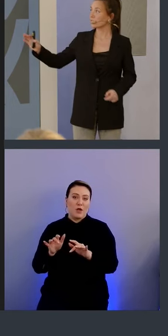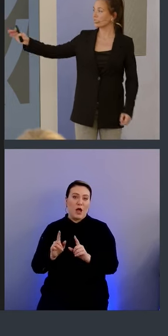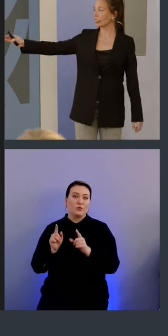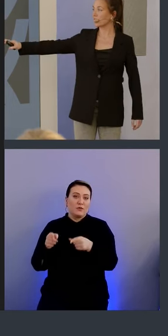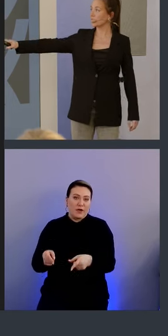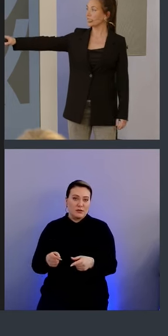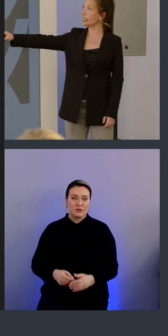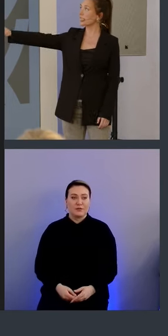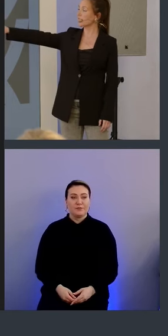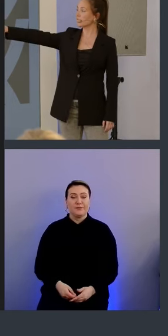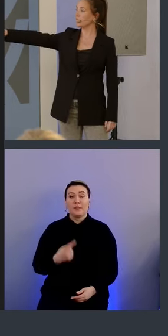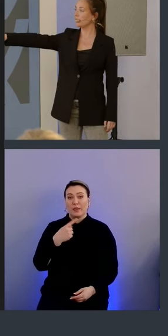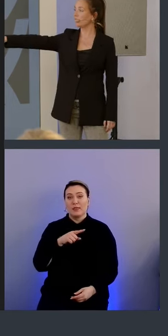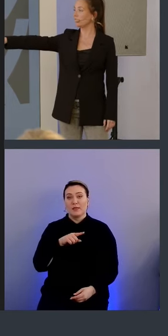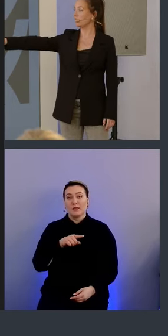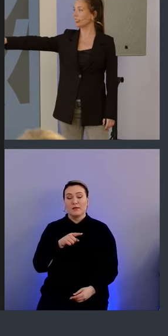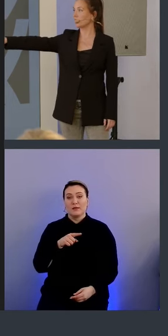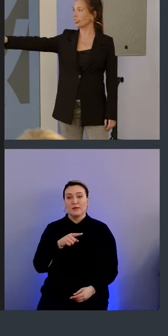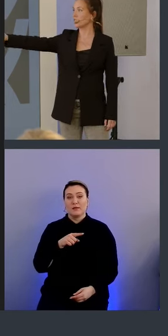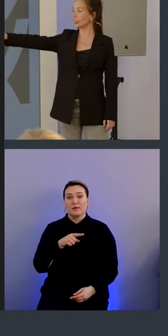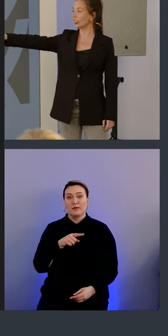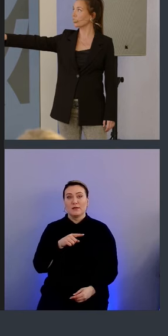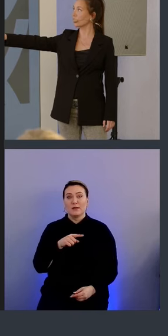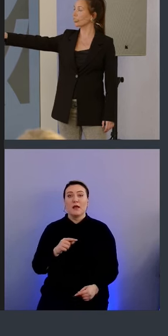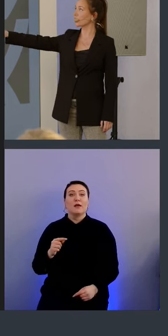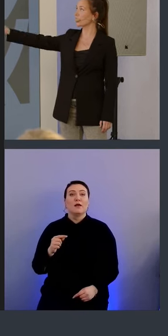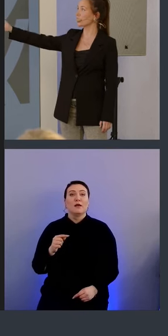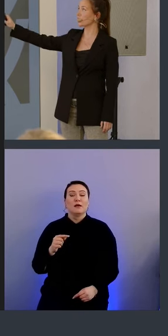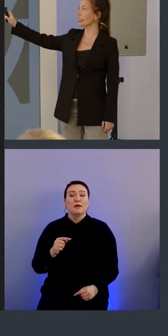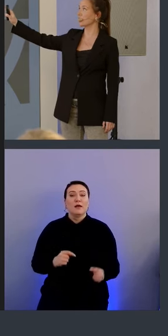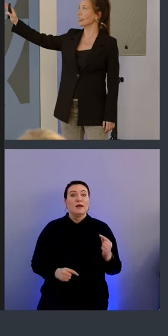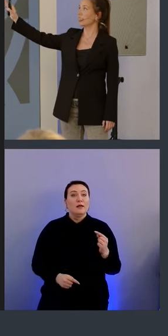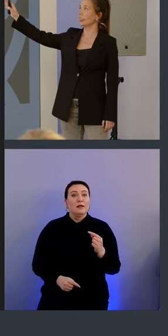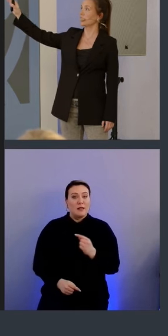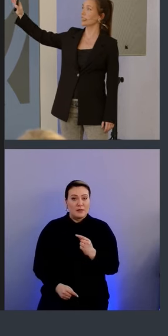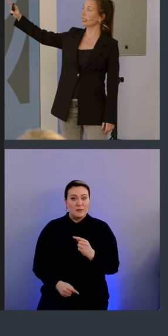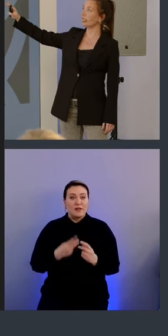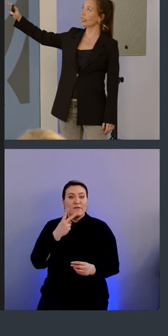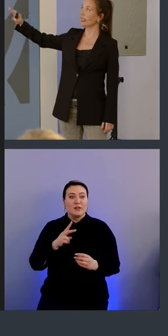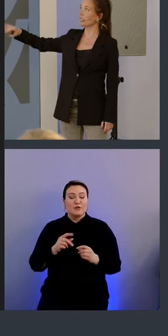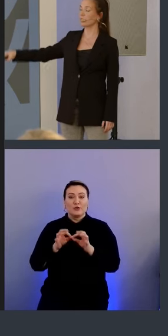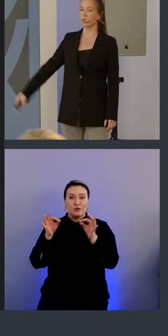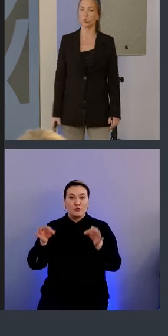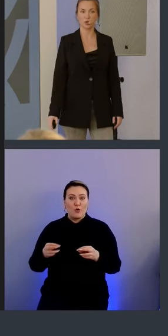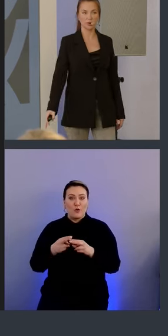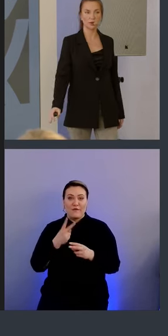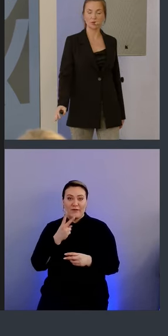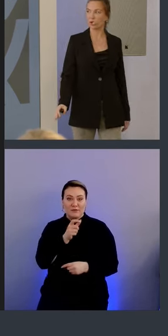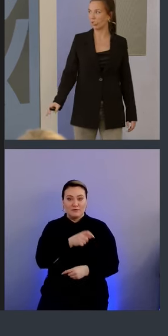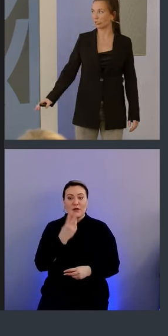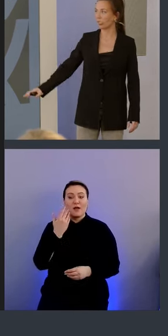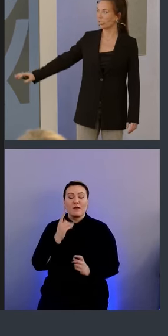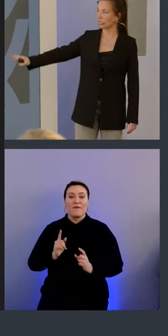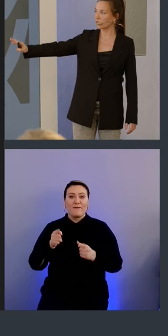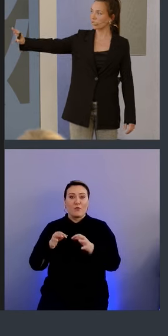Ну, собственно, вот на данном слайде как раз-таки видно шторку, которую пользователь открывает для выбора способа входа